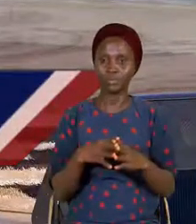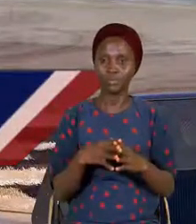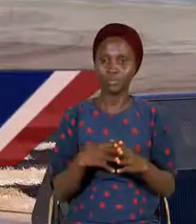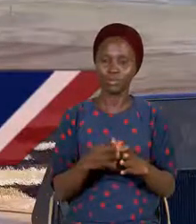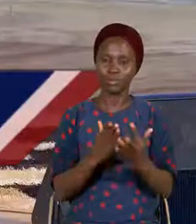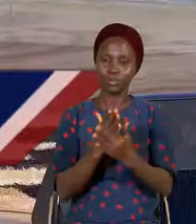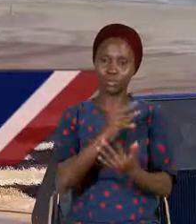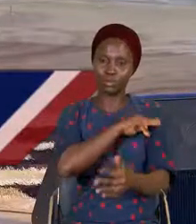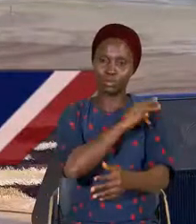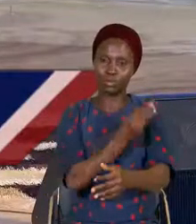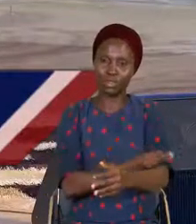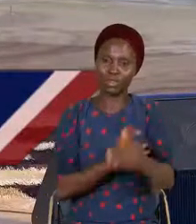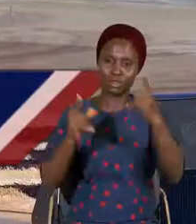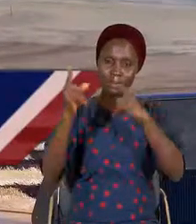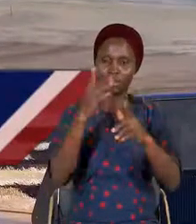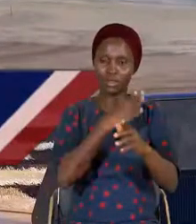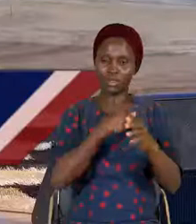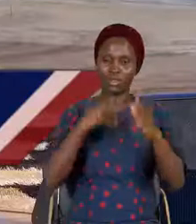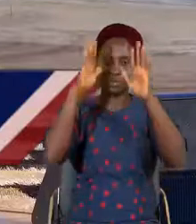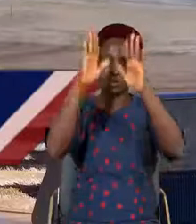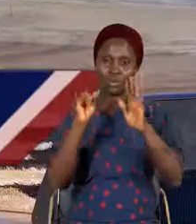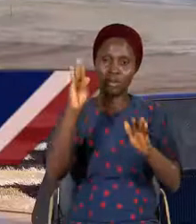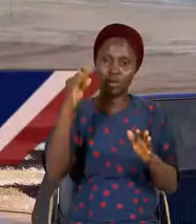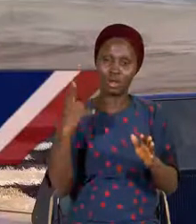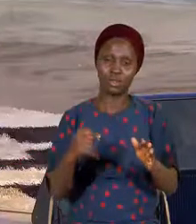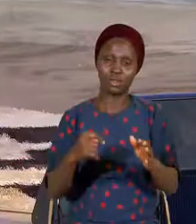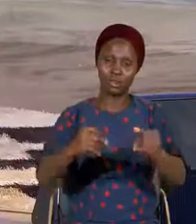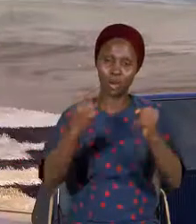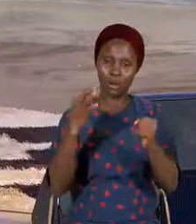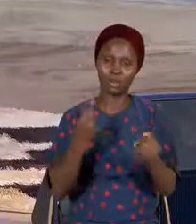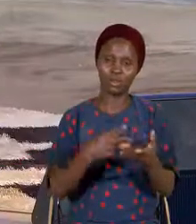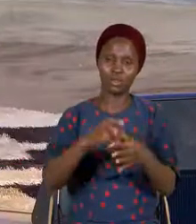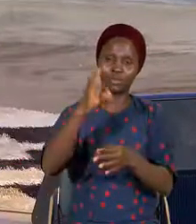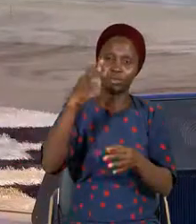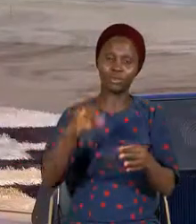Romains 15, verset 9. Romains 15, verset 19.